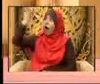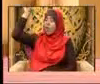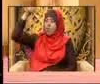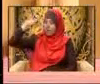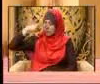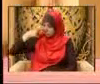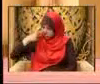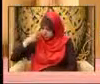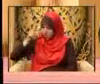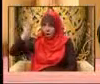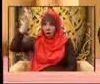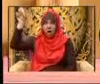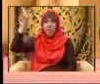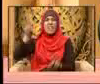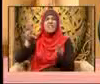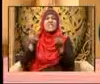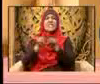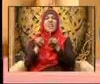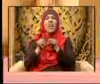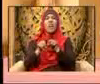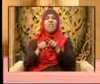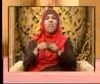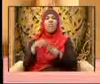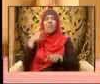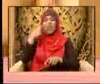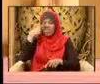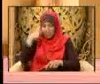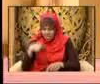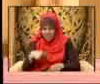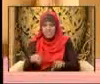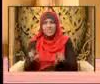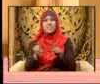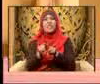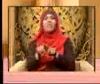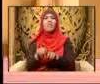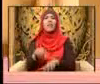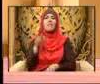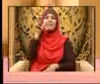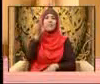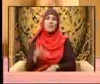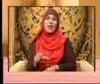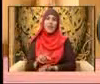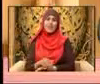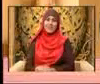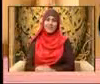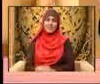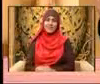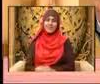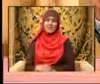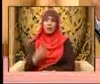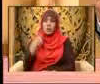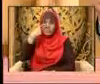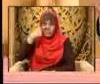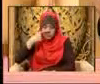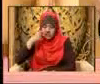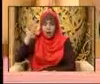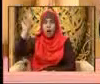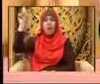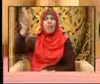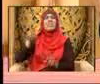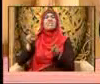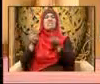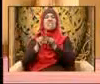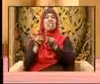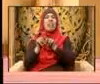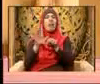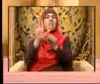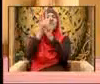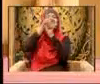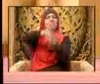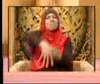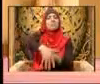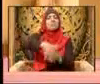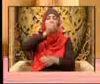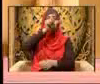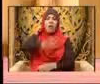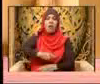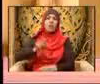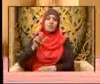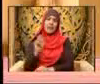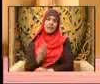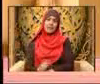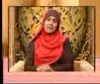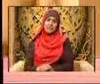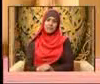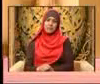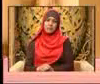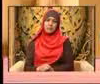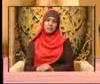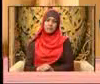السجود والصلاة هي إهانة لهذا الإنسان، وأن العبودية لا يمكن أن تلصق في حق هذا الإنسان بهذا الشكل،